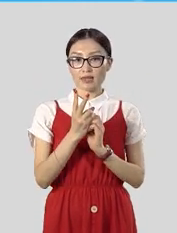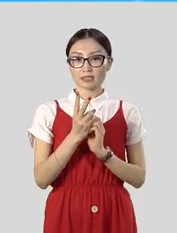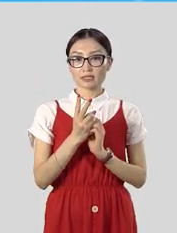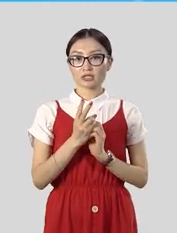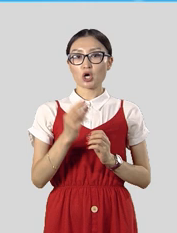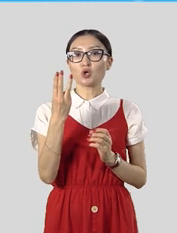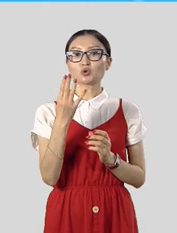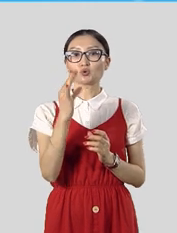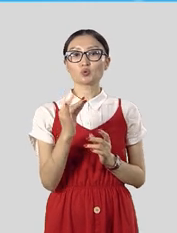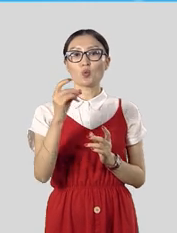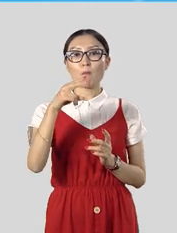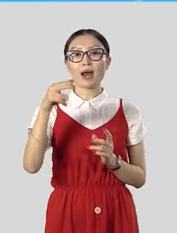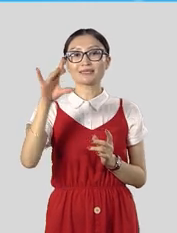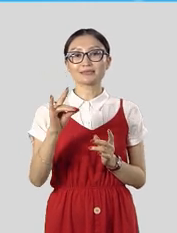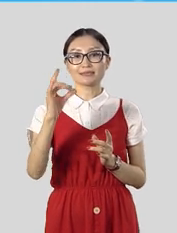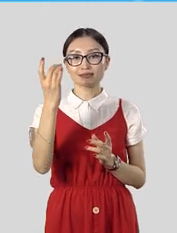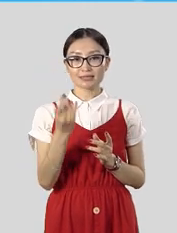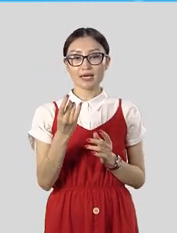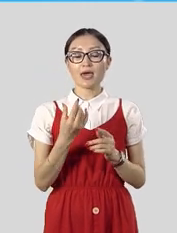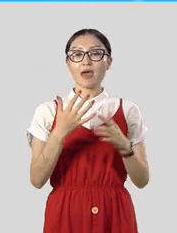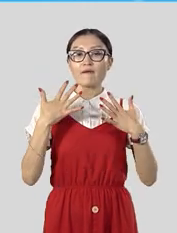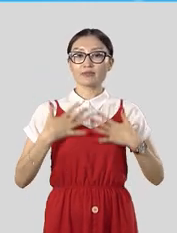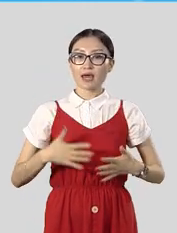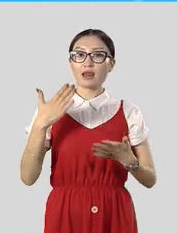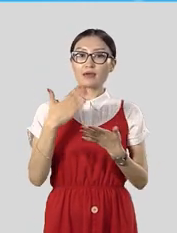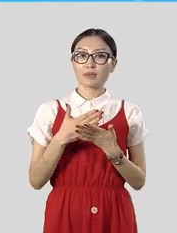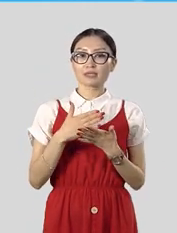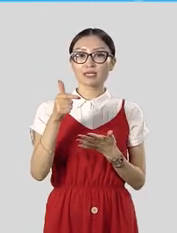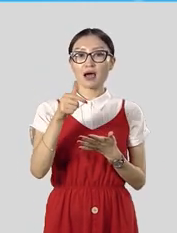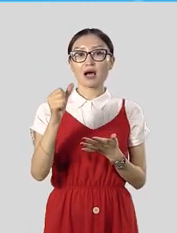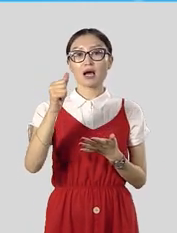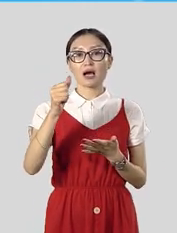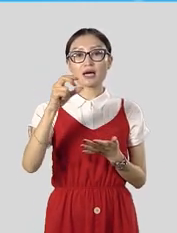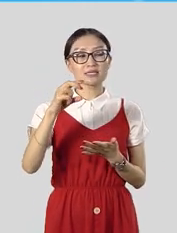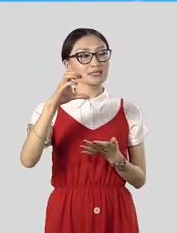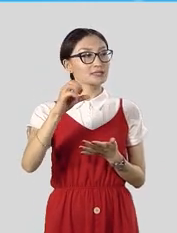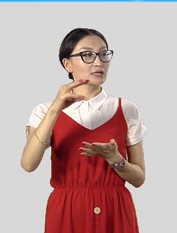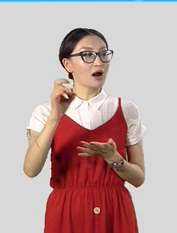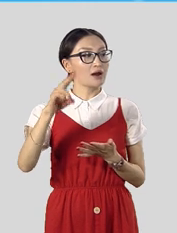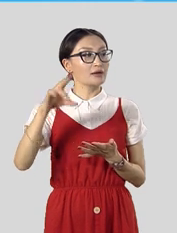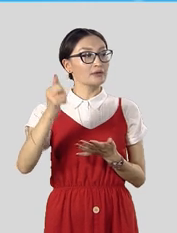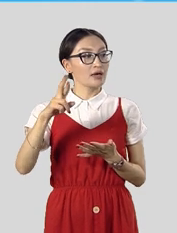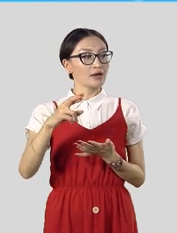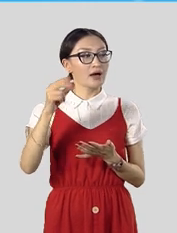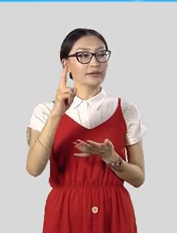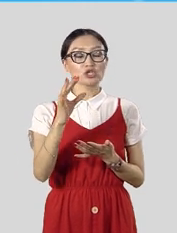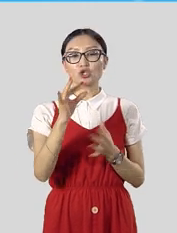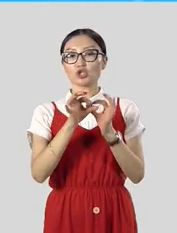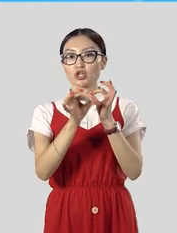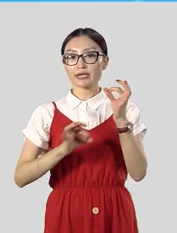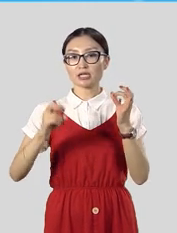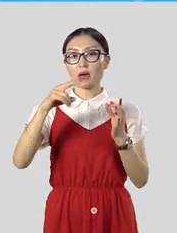6-12 щупальцами. В теле гидры имеется гастральная или кишечная